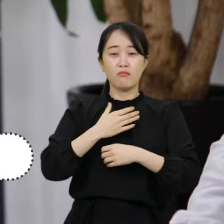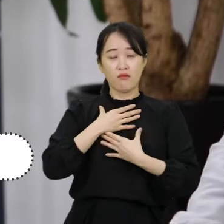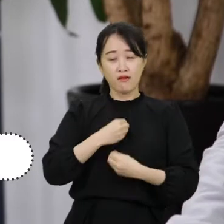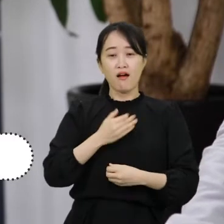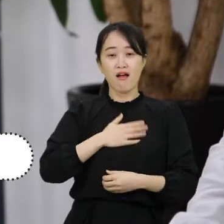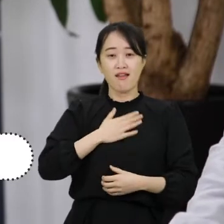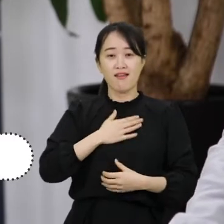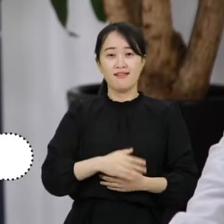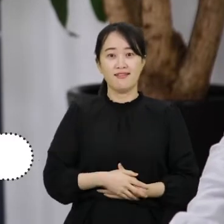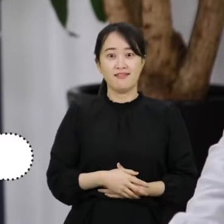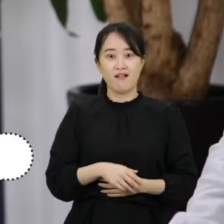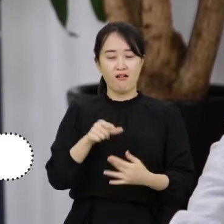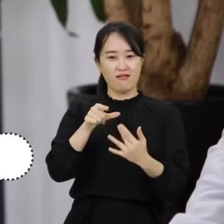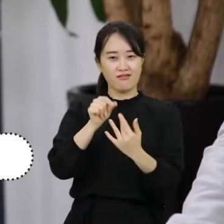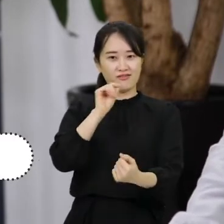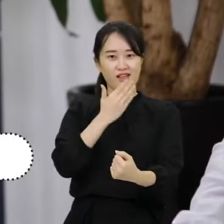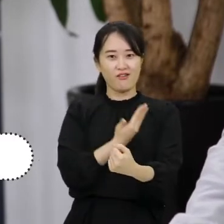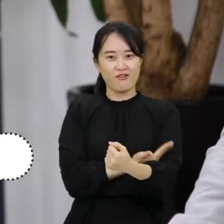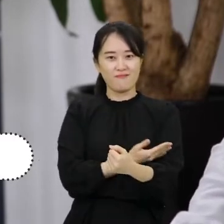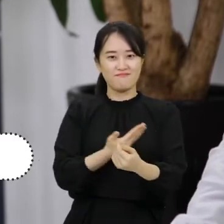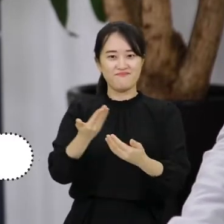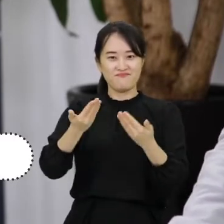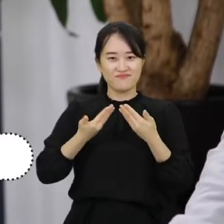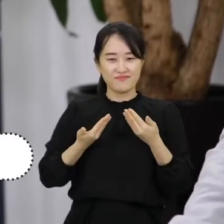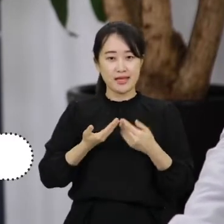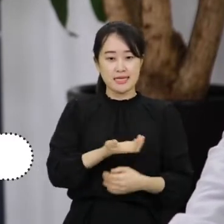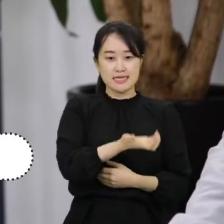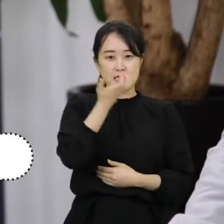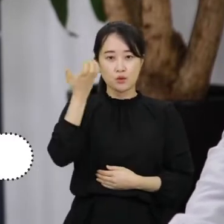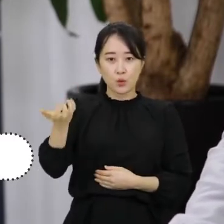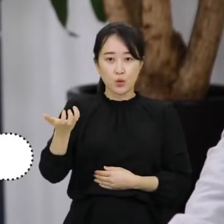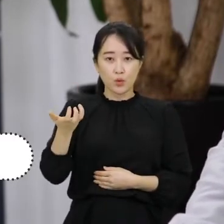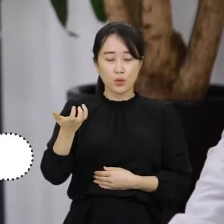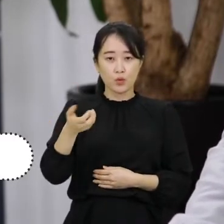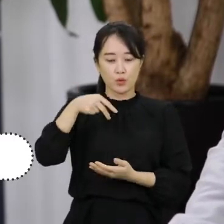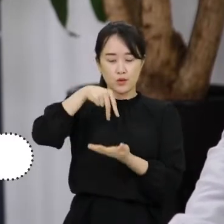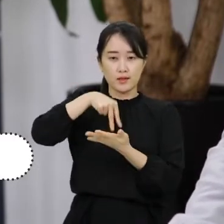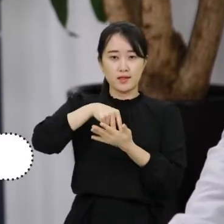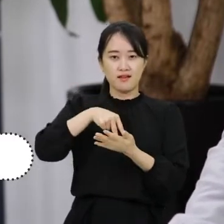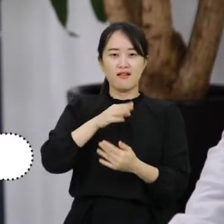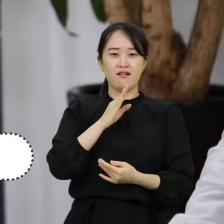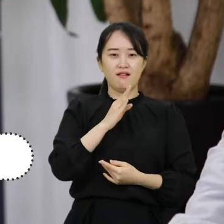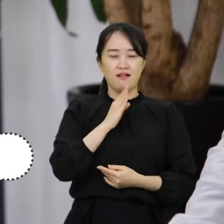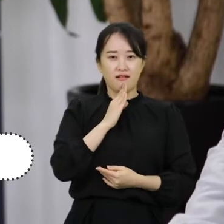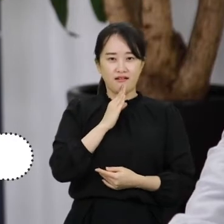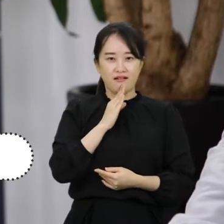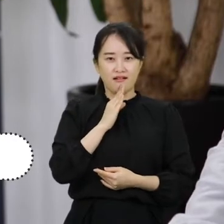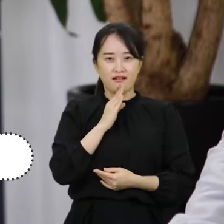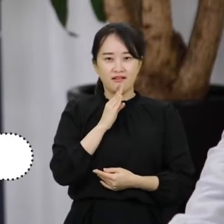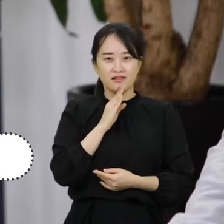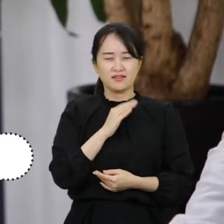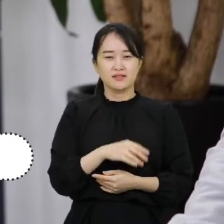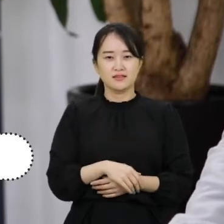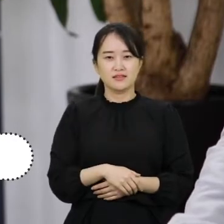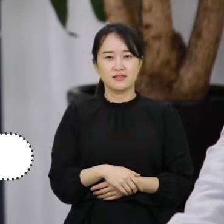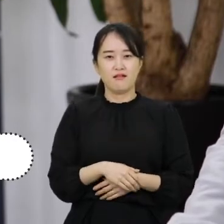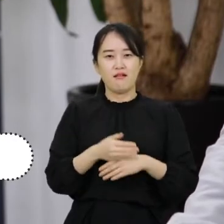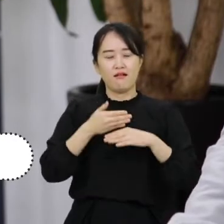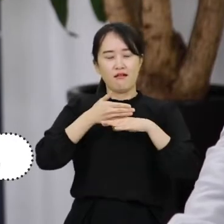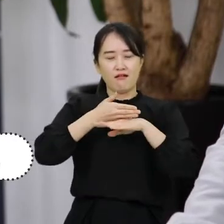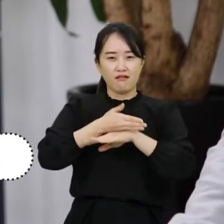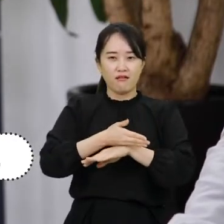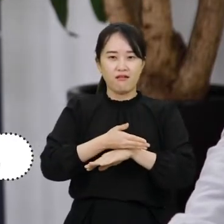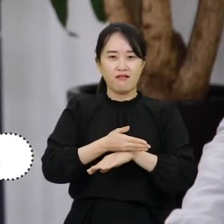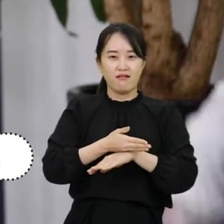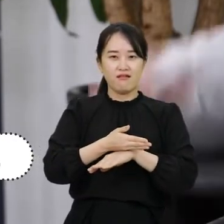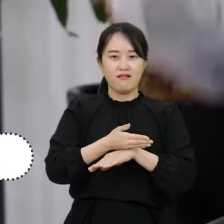수 있는 저희에게 선택권이 주어져서 이동이라고 하는 측면에서는 정말 한 이 정도 로우